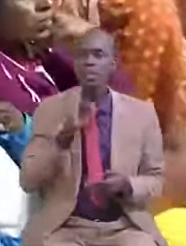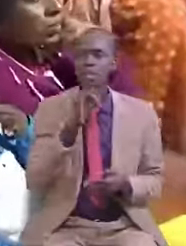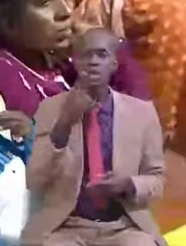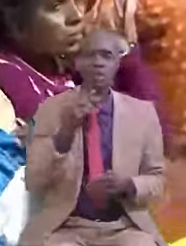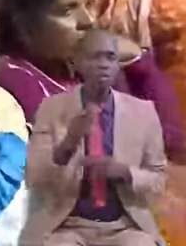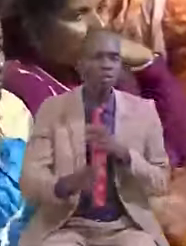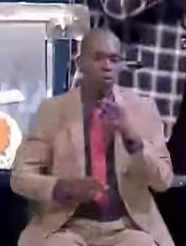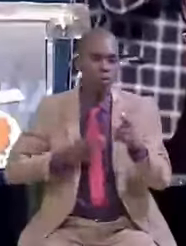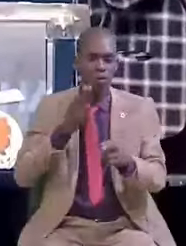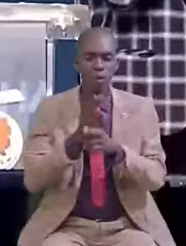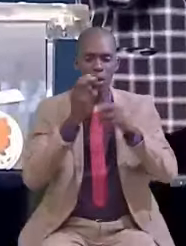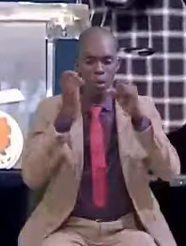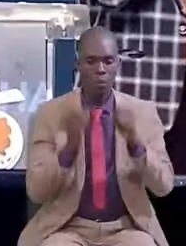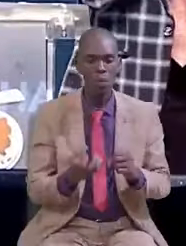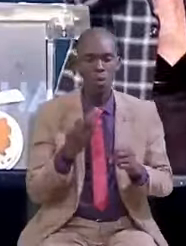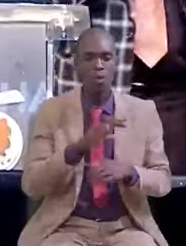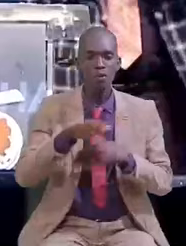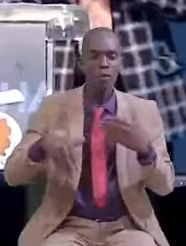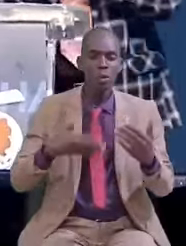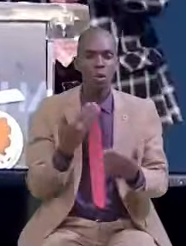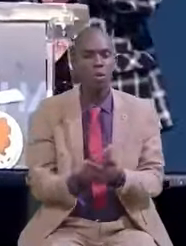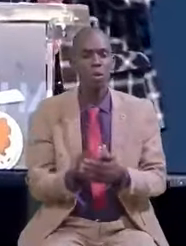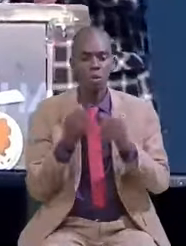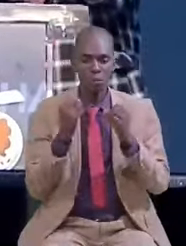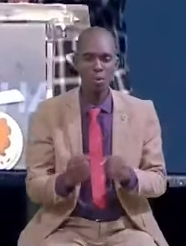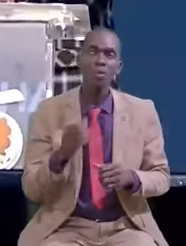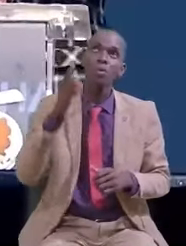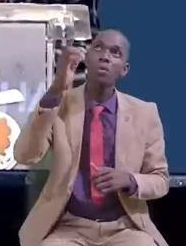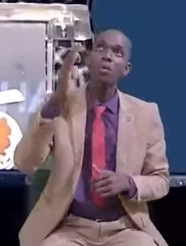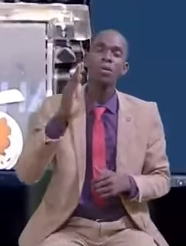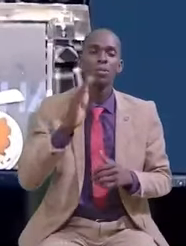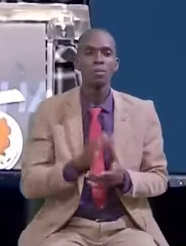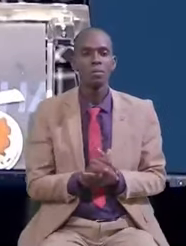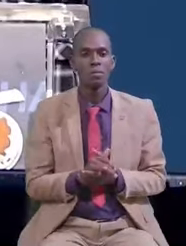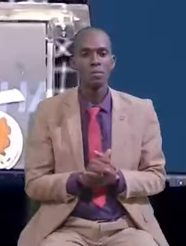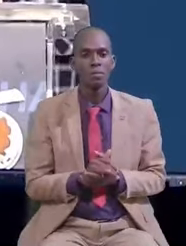que Christ est la puissance universelle de l'Éternel?